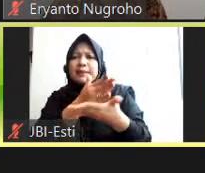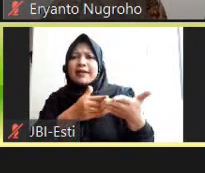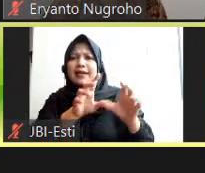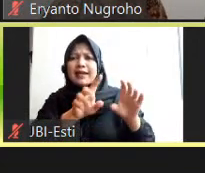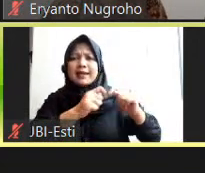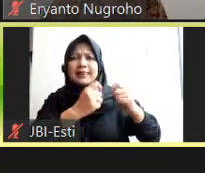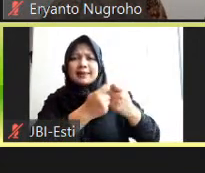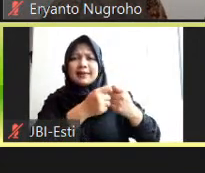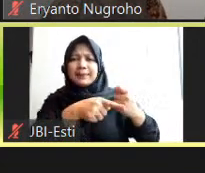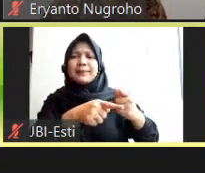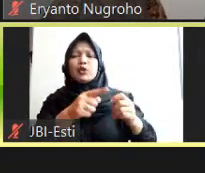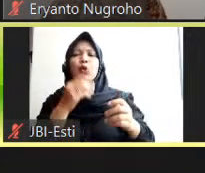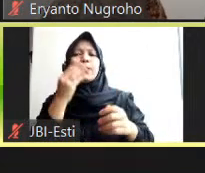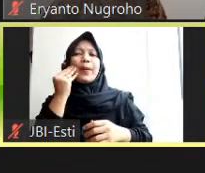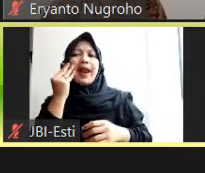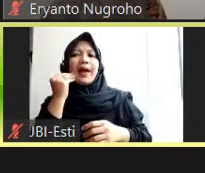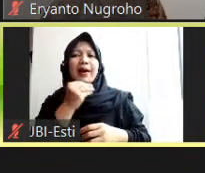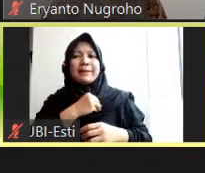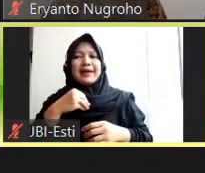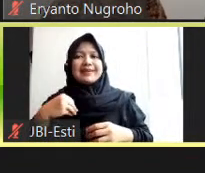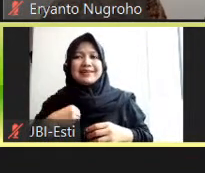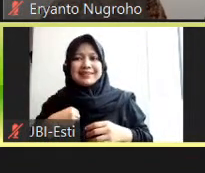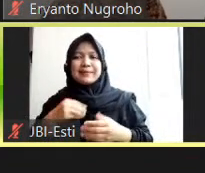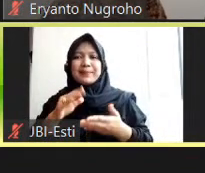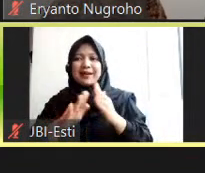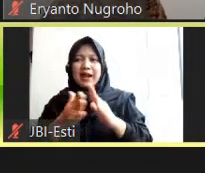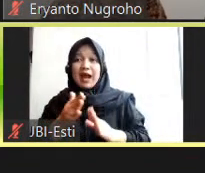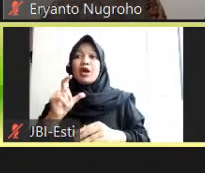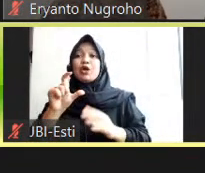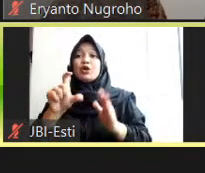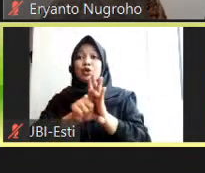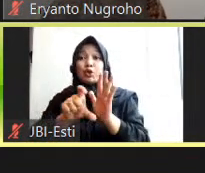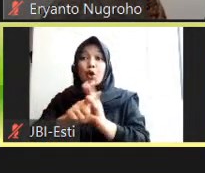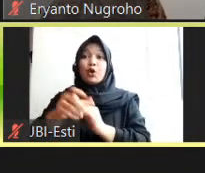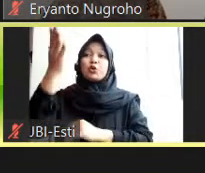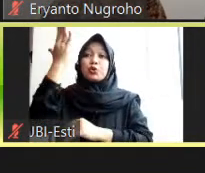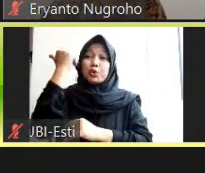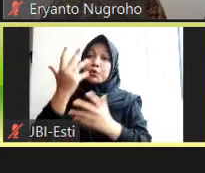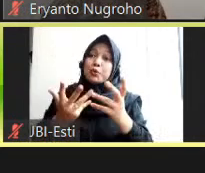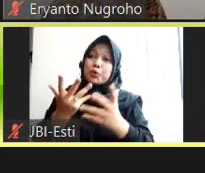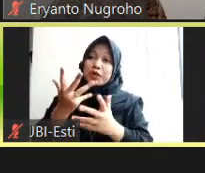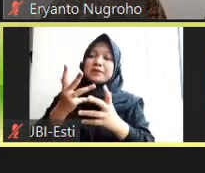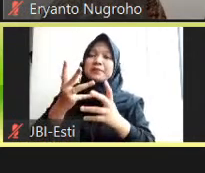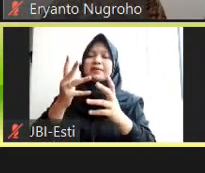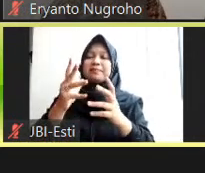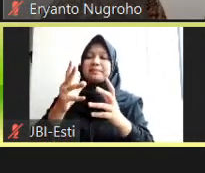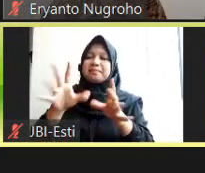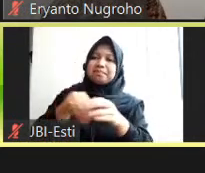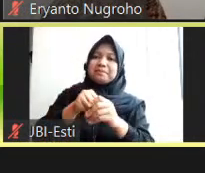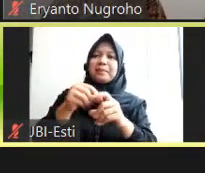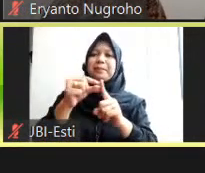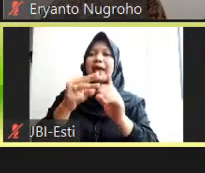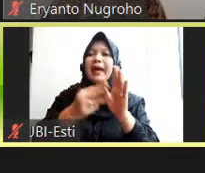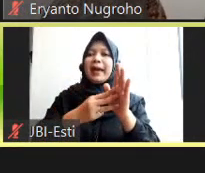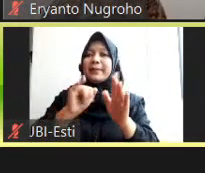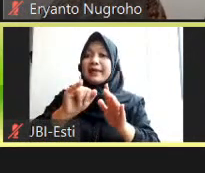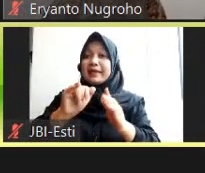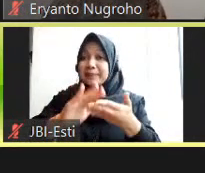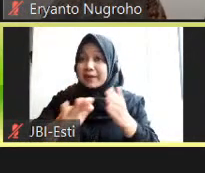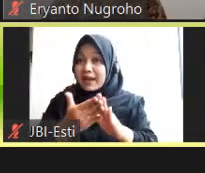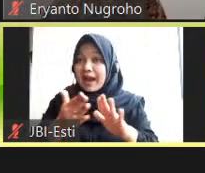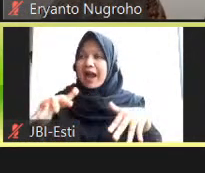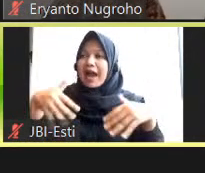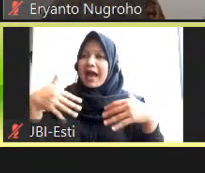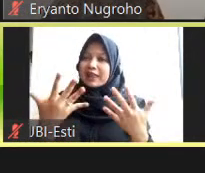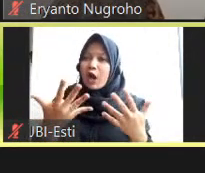lainnya, kayak misalnya dulu pernah terlibat dalam organisasi pameran Indonesia misalnya, atau dulu pernah ikut di pameran remaja.